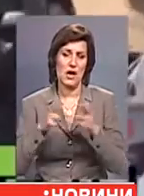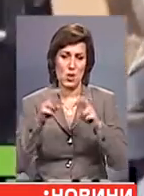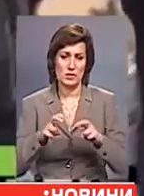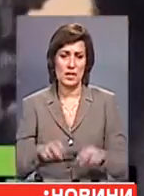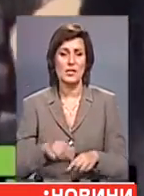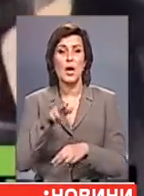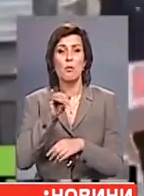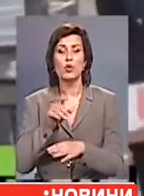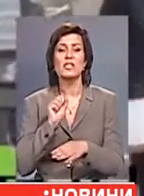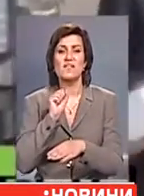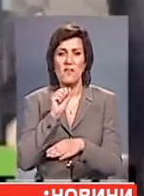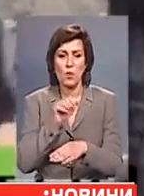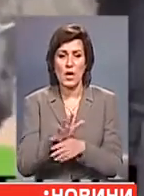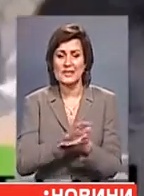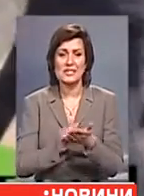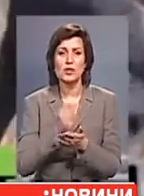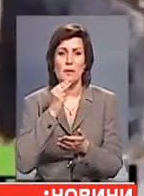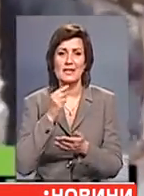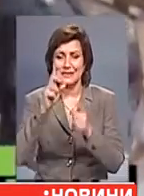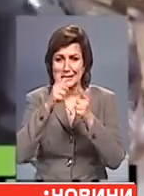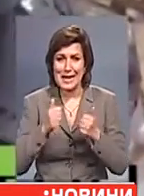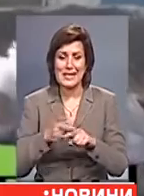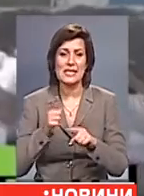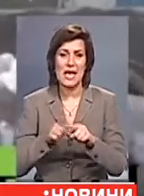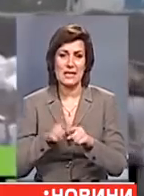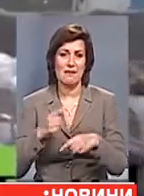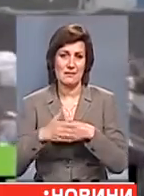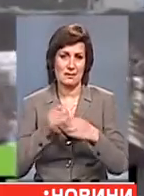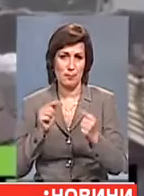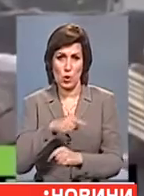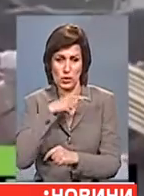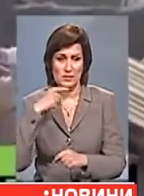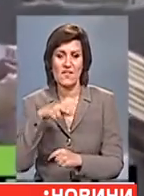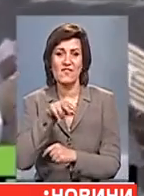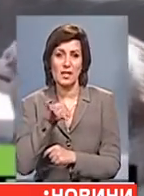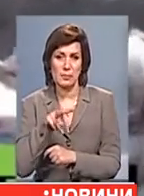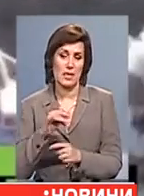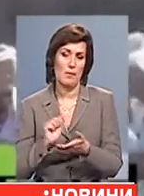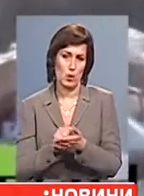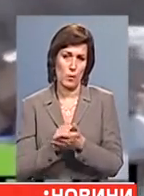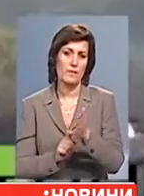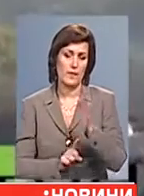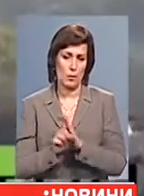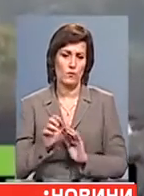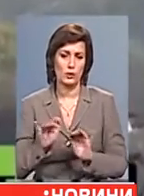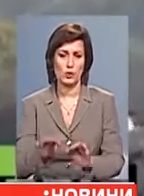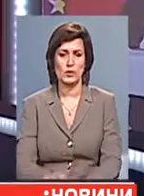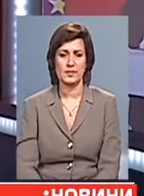указ знищувати продукти з країн, які запровадили санкції проти Росії, у липні. Тепер документ набув чинності.